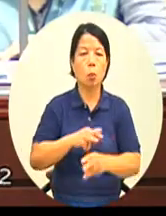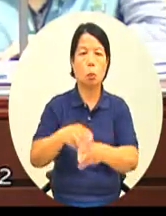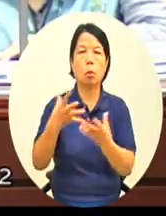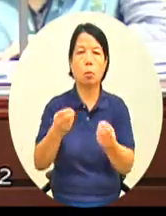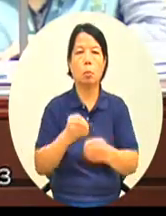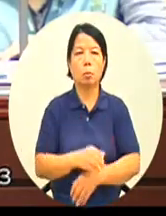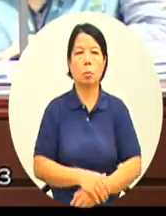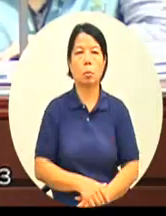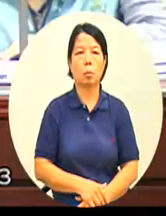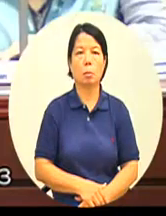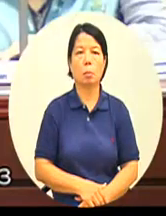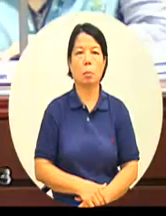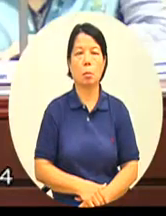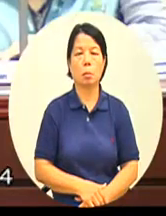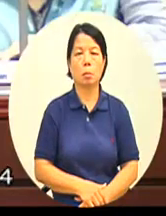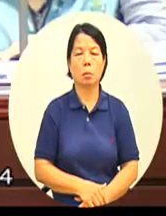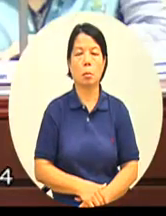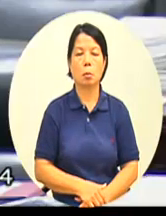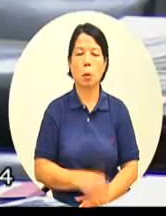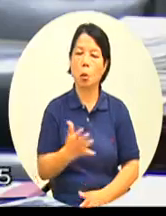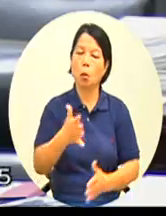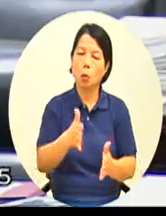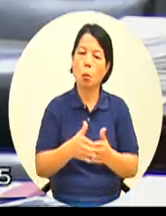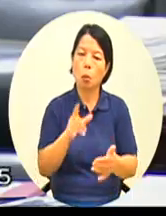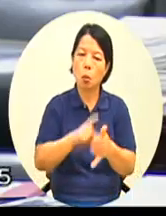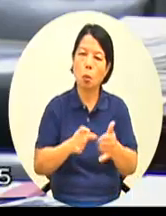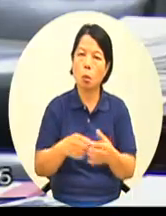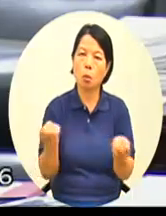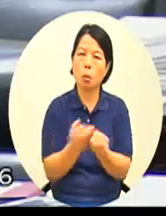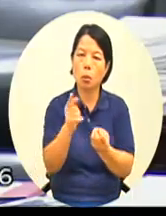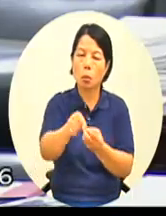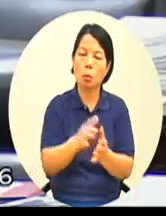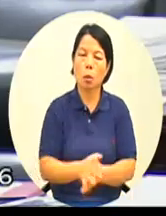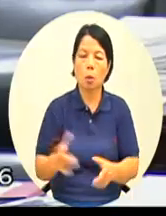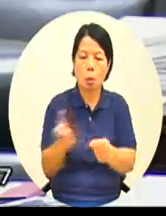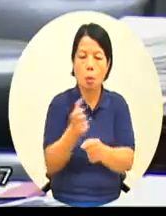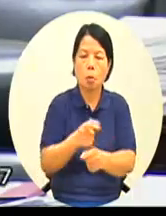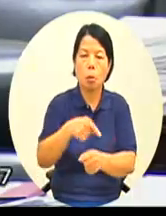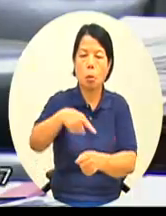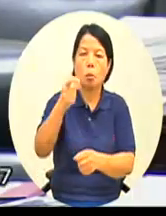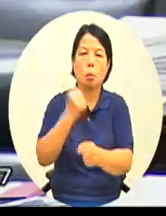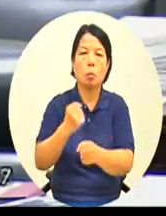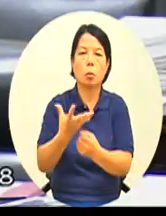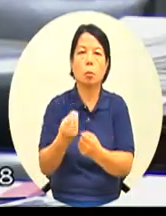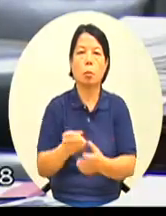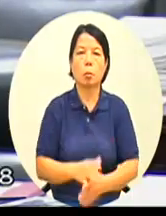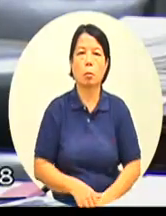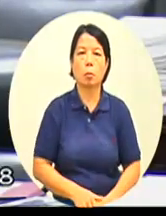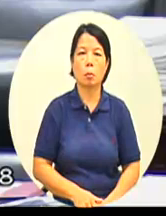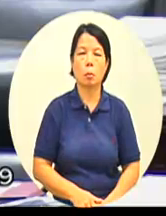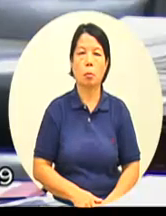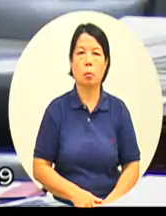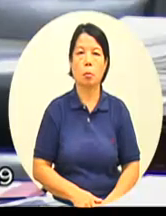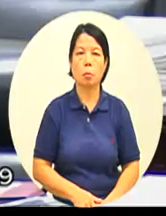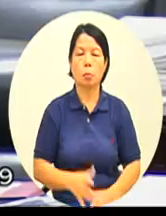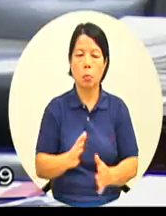用给， 就不用给。 对。 问题我碰到一个案子，就是因为他台风天没有出勤，结果你们